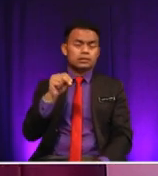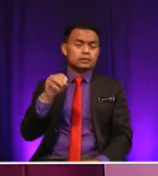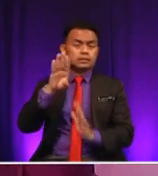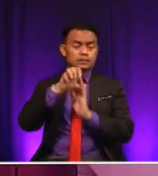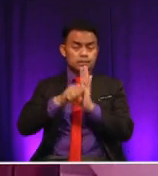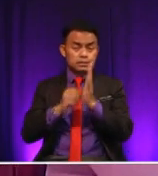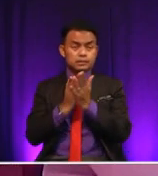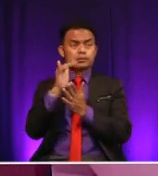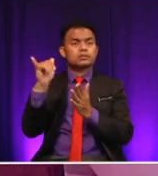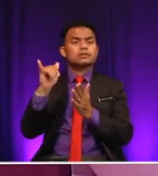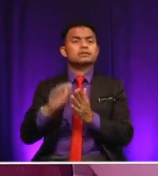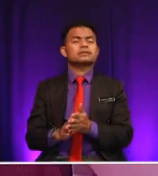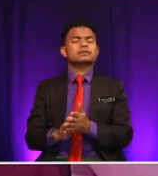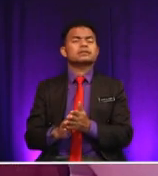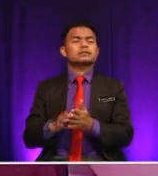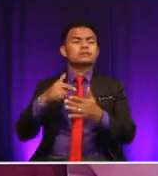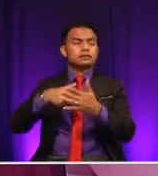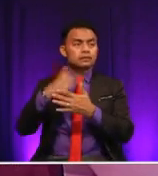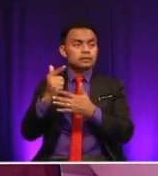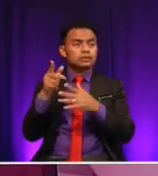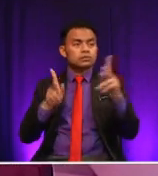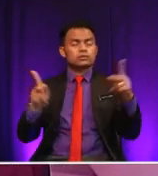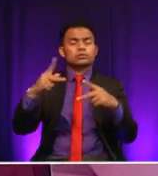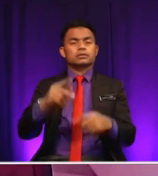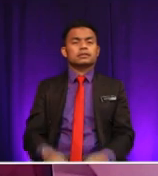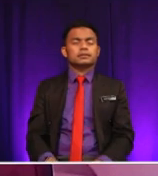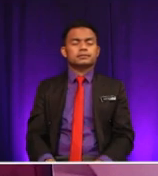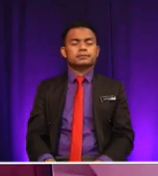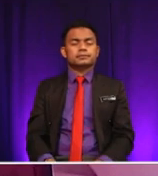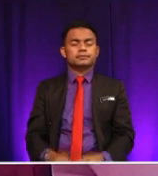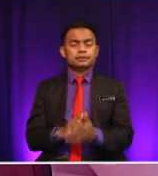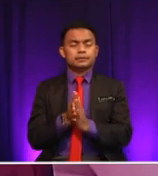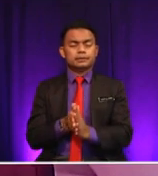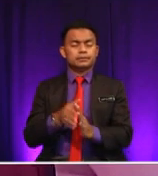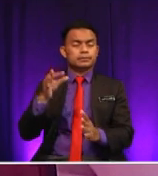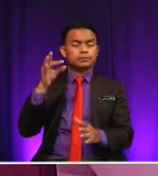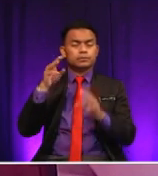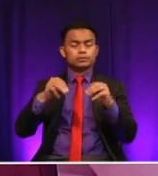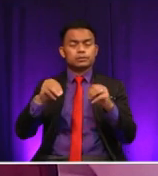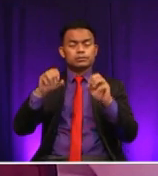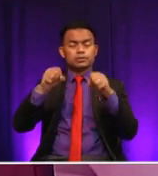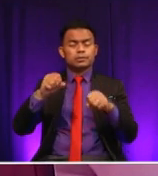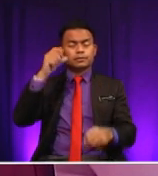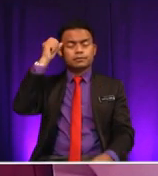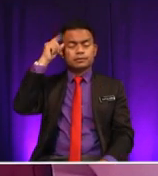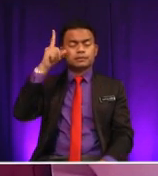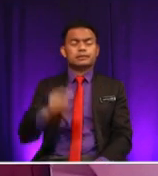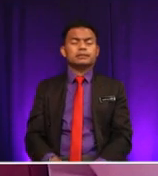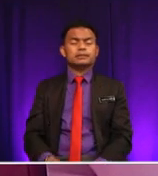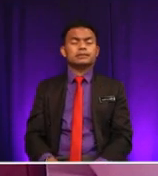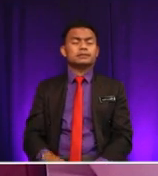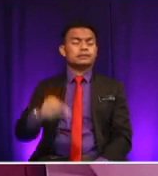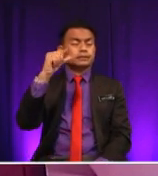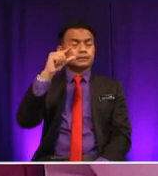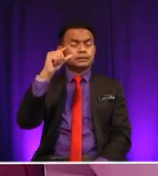soalan di luar kota eee Dia meminta pelajaran supaya berpikir Oke soalan berpikir Aras tinggi sedikit